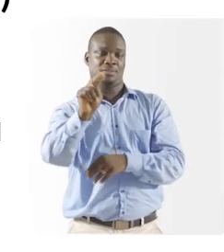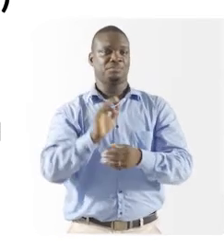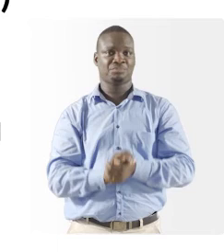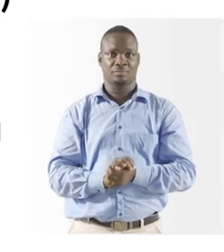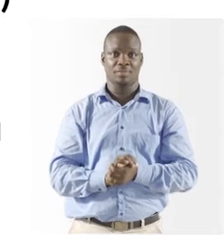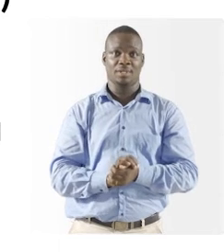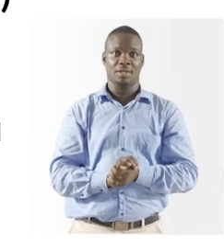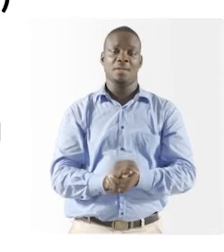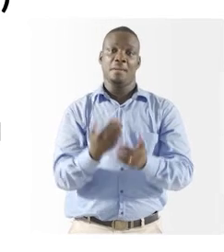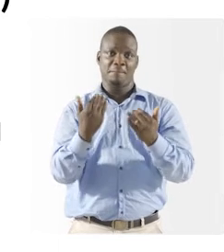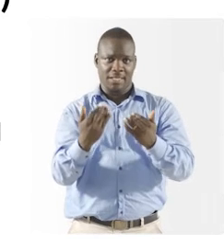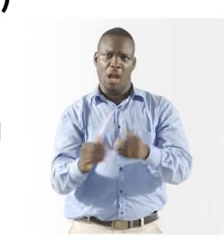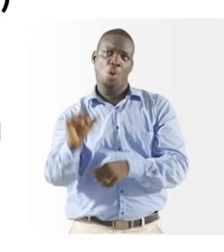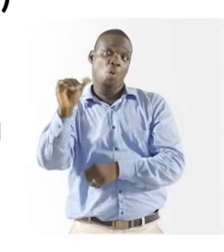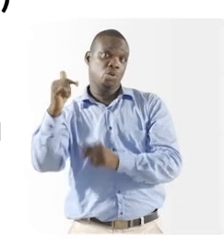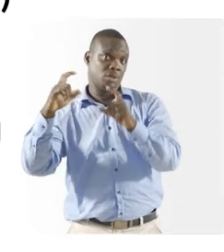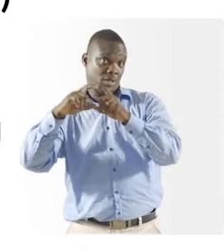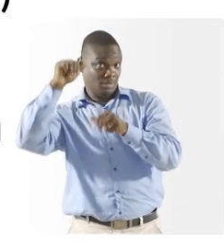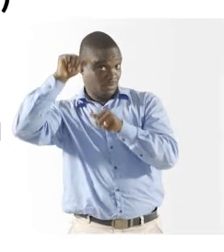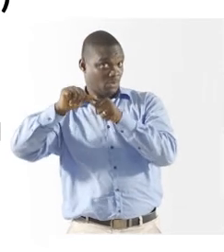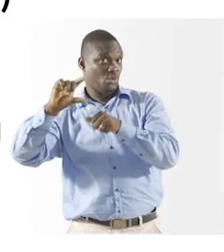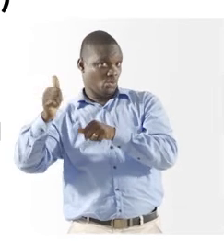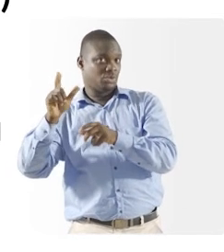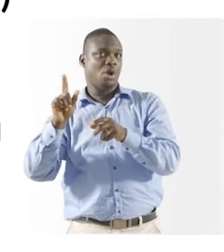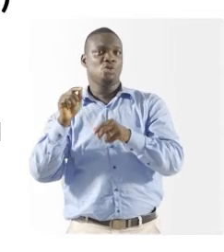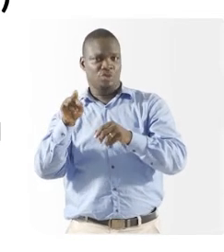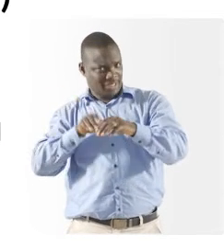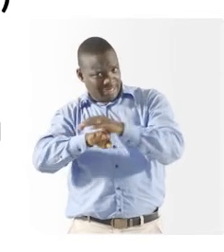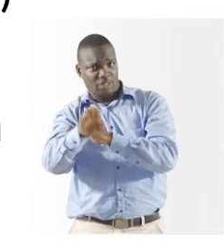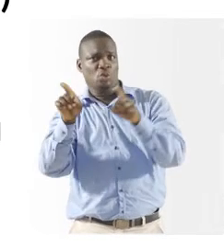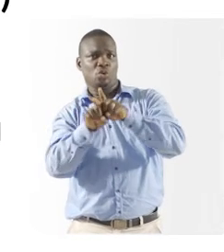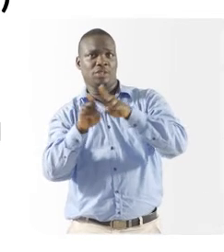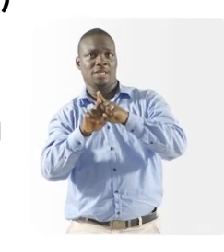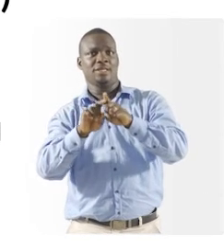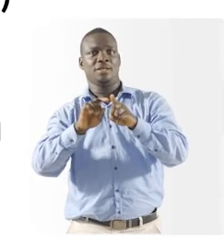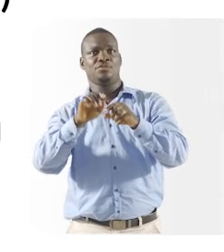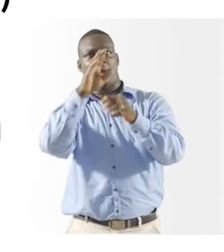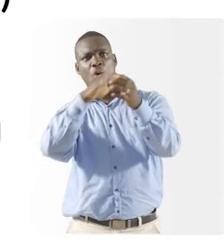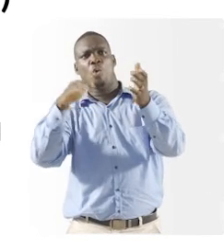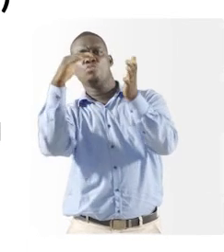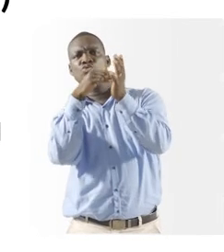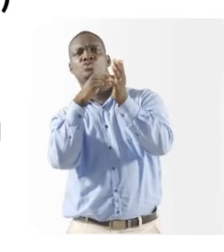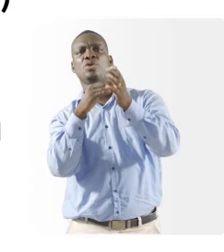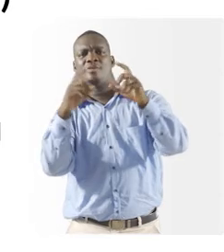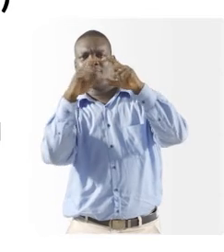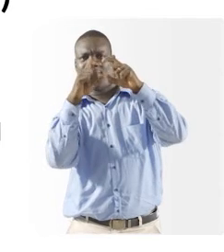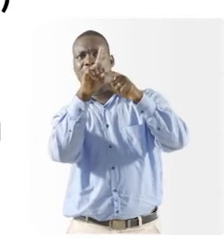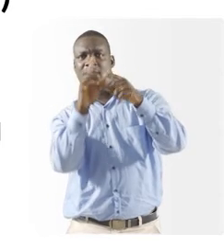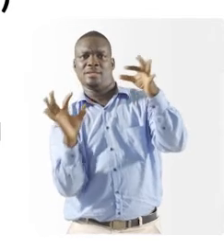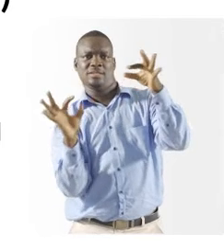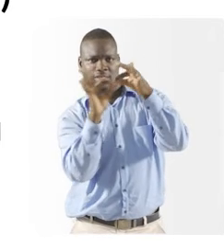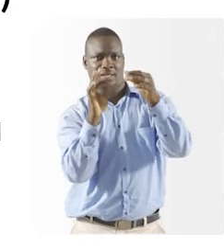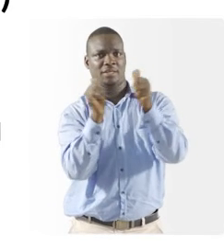L'autre entérozoïde, puisqu'il y en a 2, va s'unir aux 2 noyaux centraux pour former